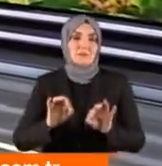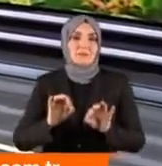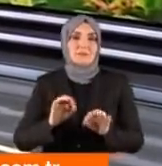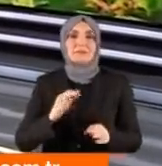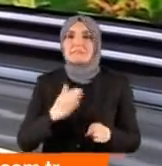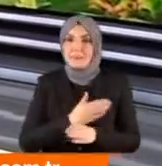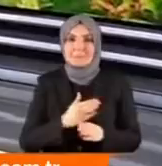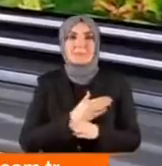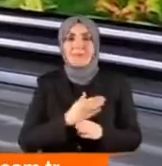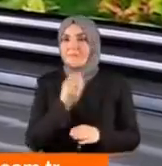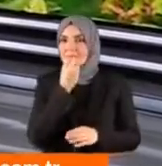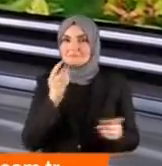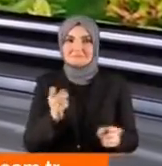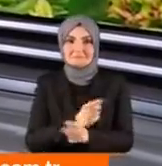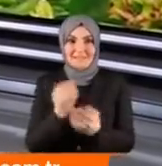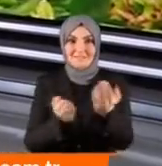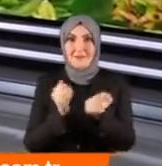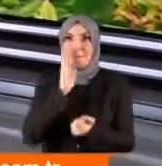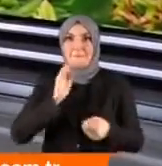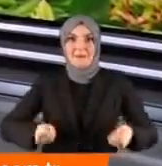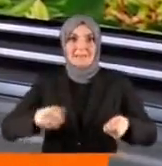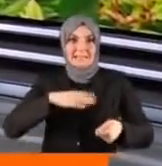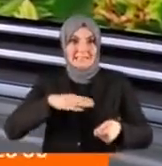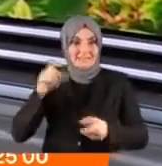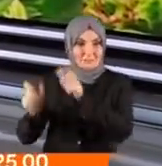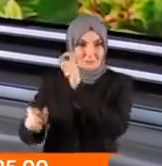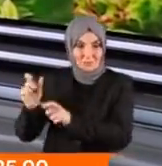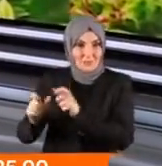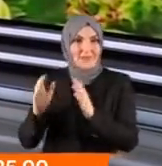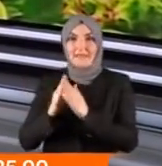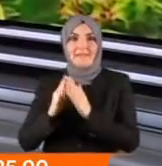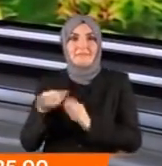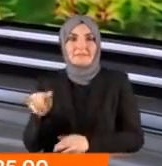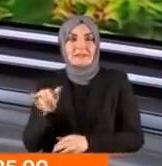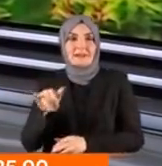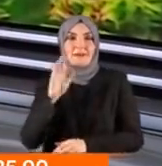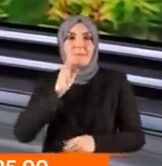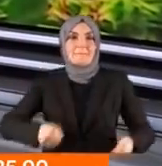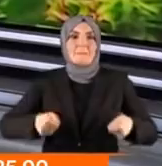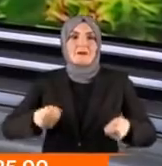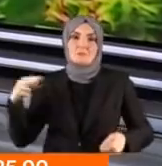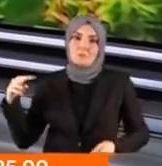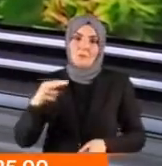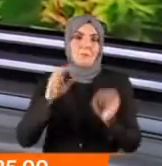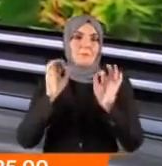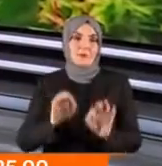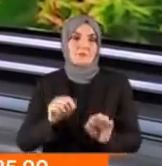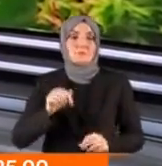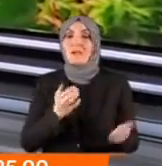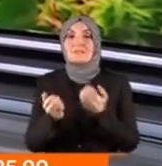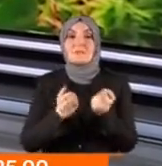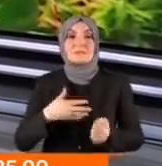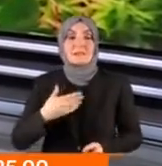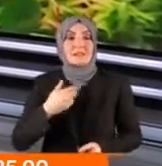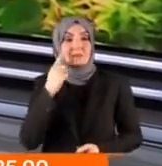yapmak isteyenler de evine en yakın pazar yerinin yolunu tuttu işte bugünkü alışveriş selasından kameralara